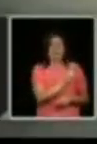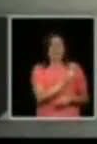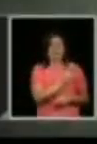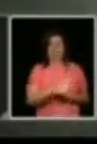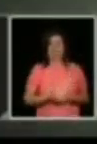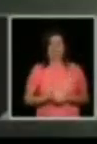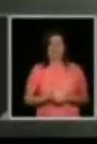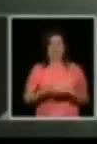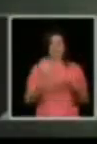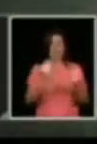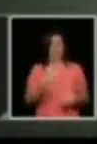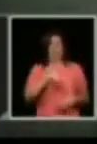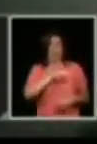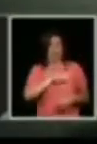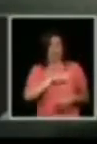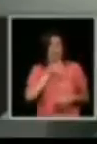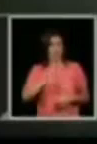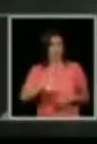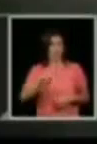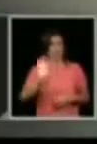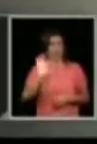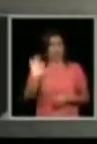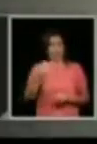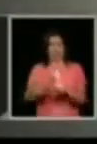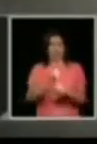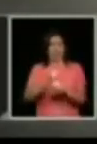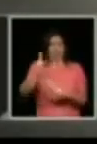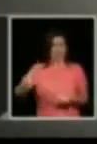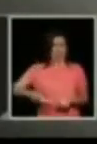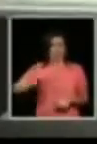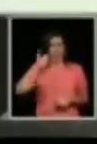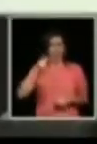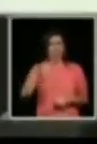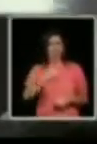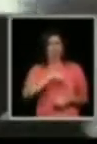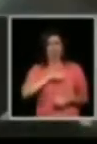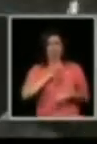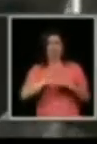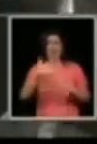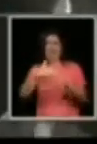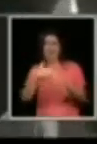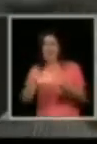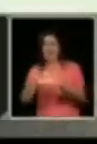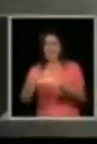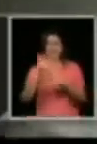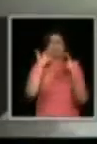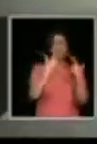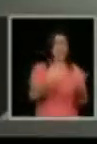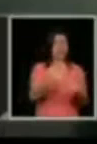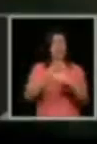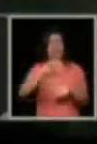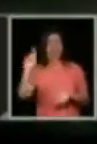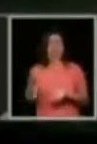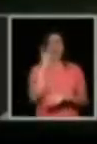גם בענייניו הפרטיים, זאת אומרת, בענייניה של, של החברה שרשומה על אשתו, אבל שם הוא באמת